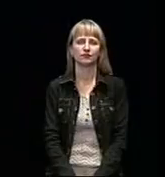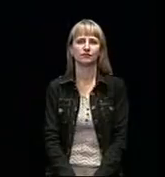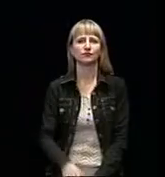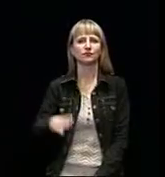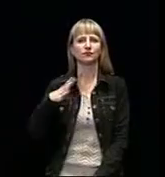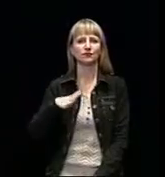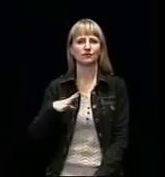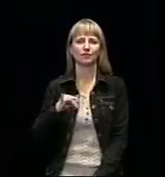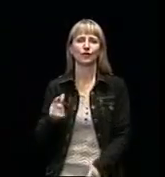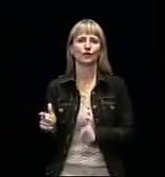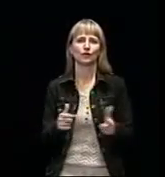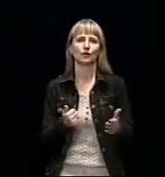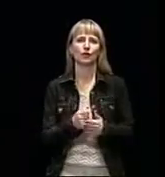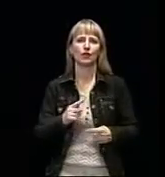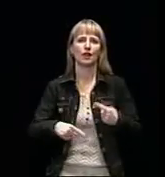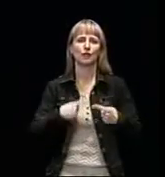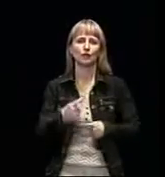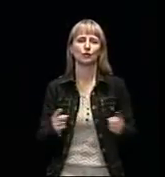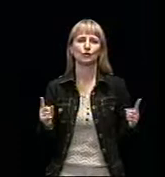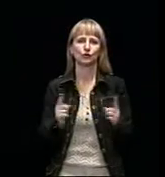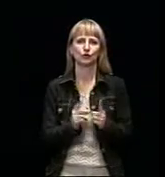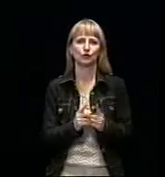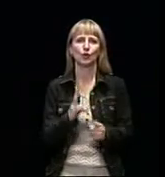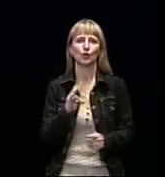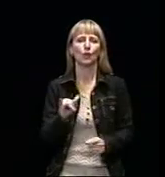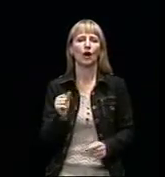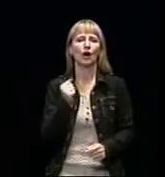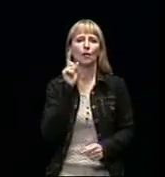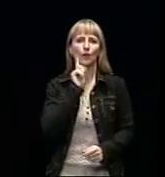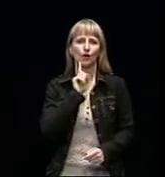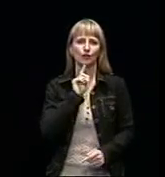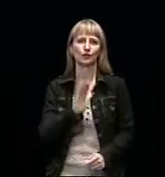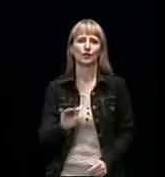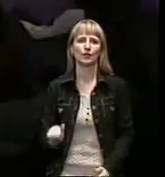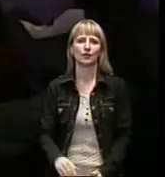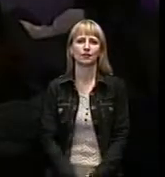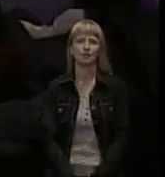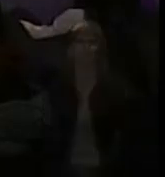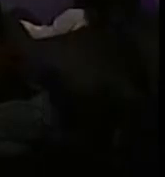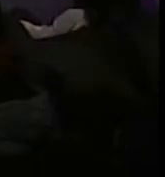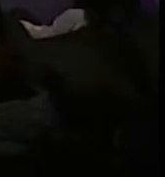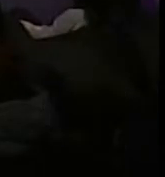Чекаємо і готуємося до наступної зустрічі. Ну, а поки що, па-па.